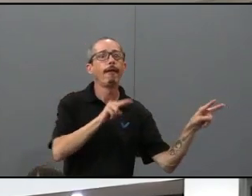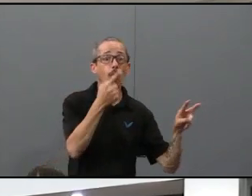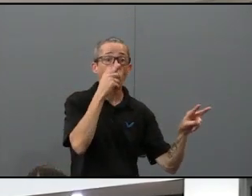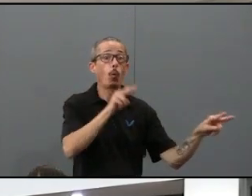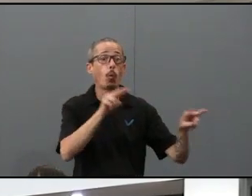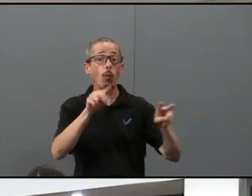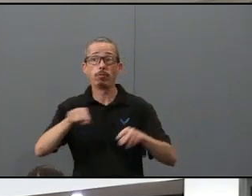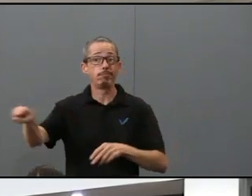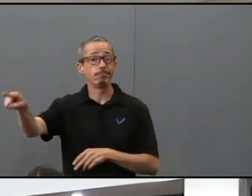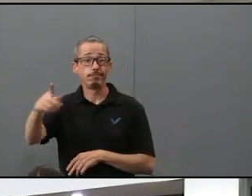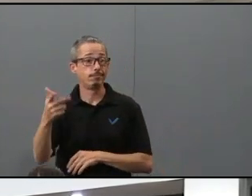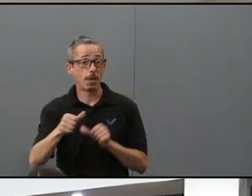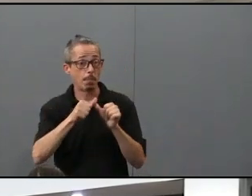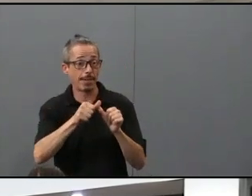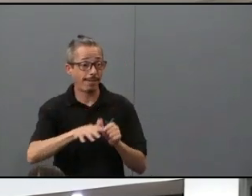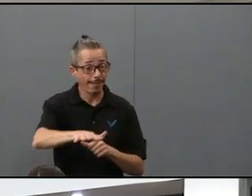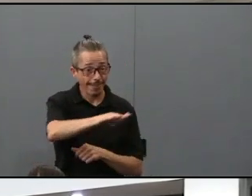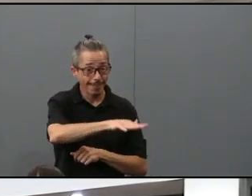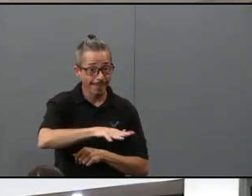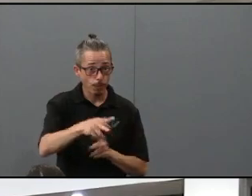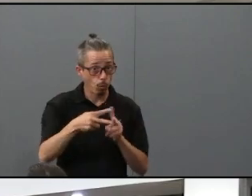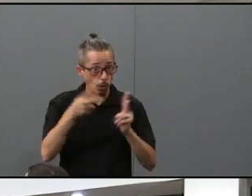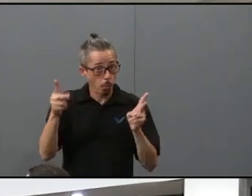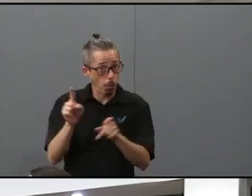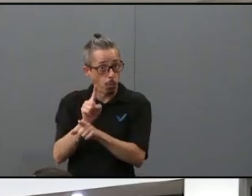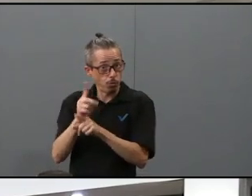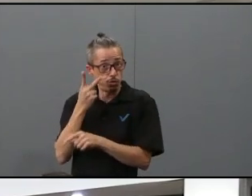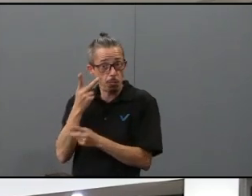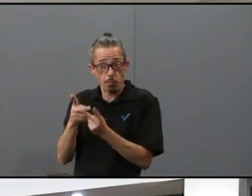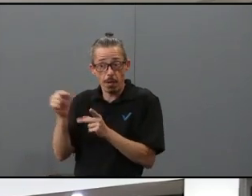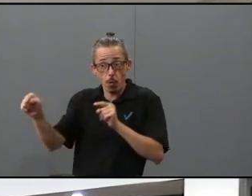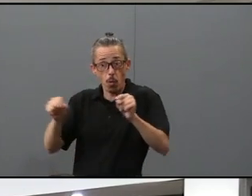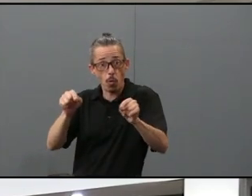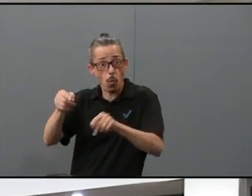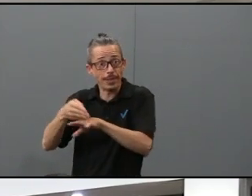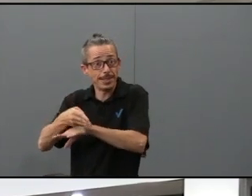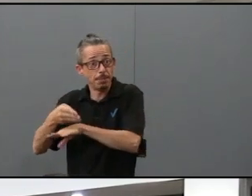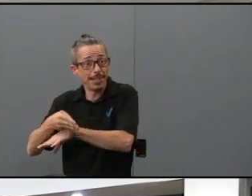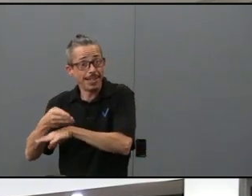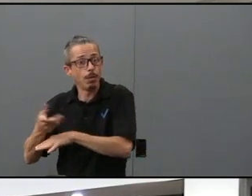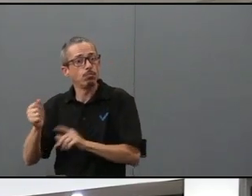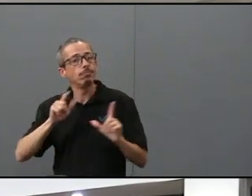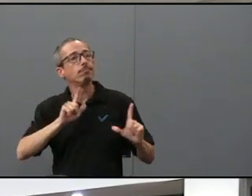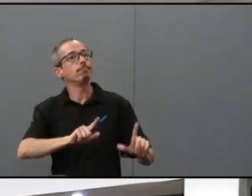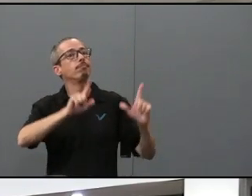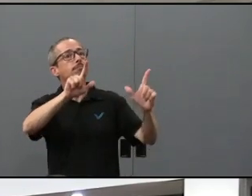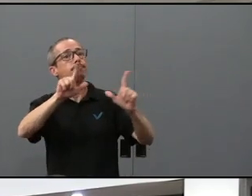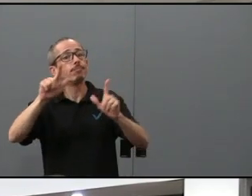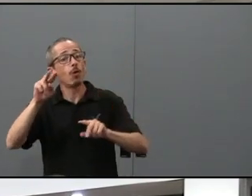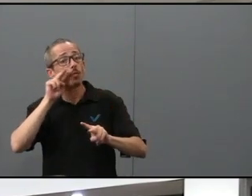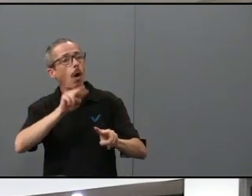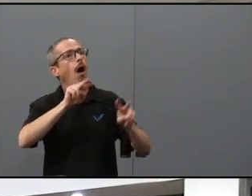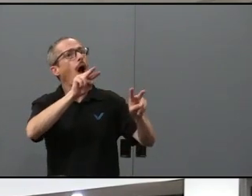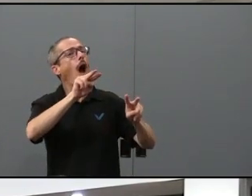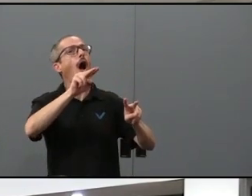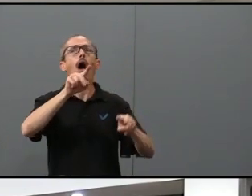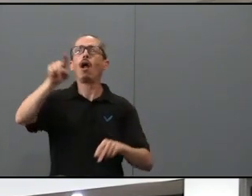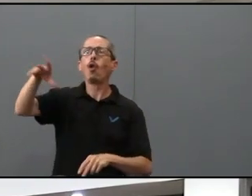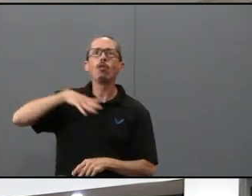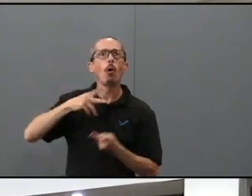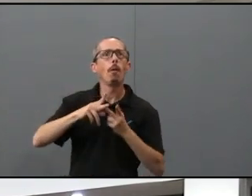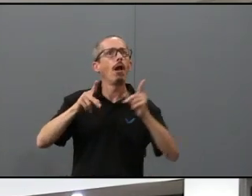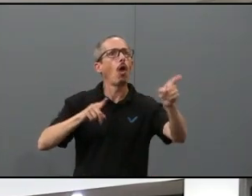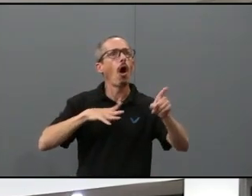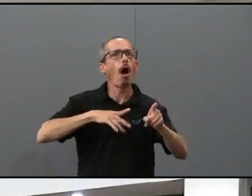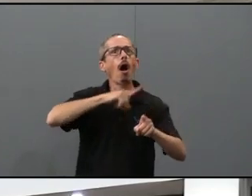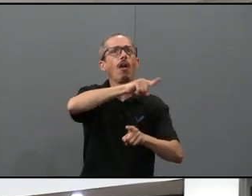sûr qu'il y a du monde qui habite peut-être dans ces coinslà qu'ils ont jamais vu et c'est peut-être une place où ils iraient ben s'il savait